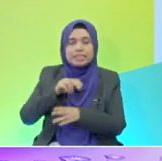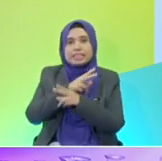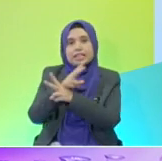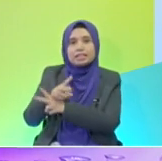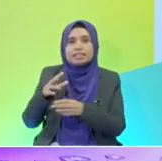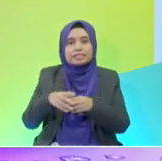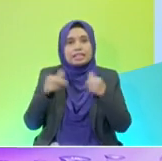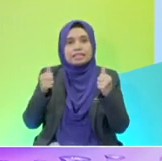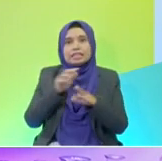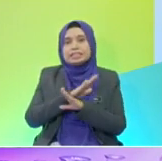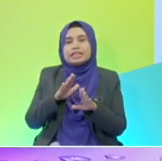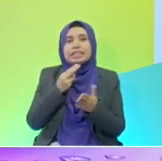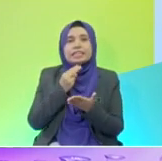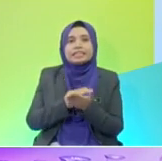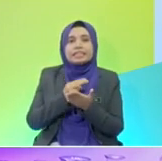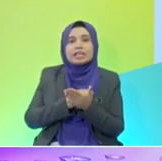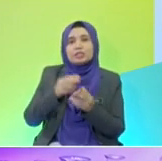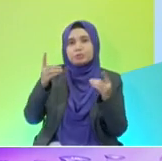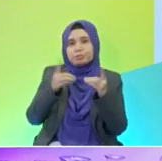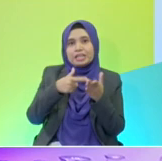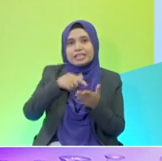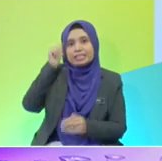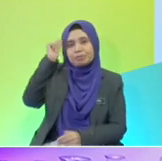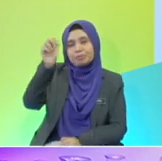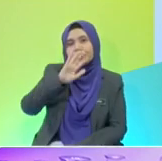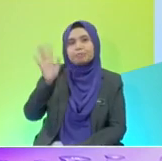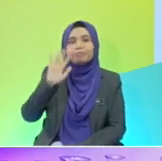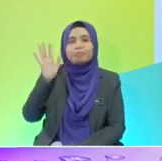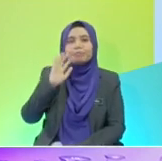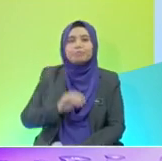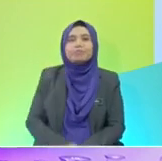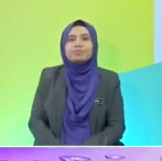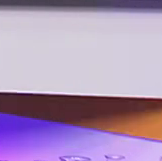jaga anak-anak jumpa lagi Assalamualaikum bye bye